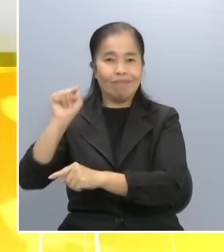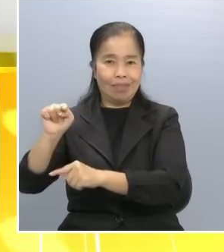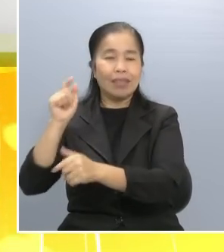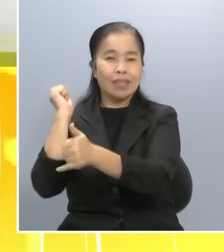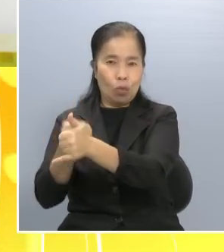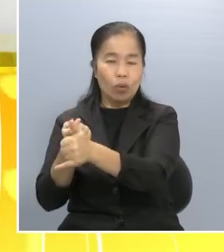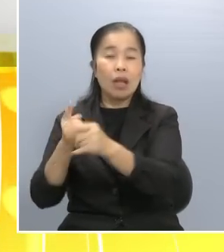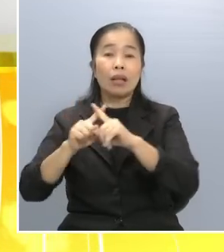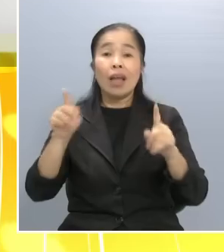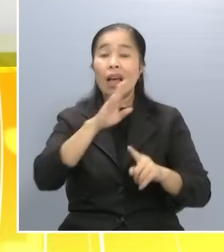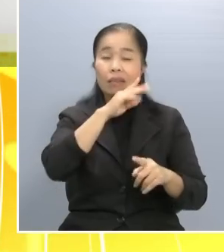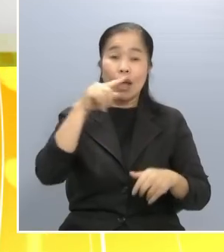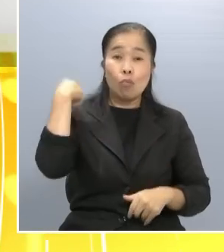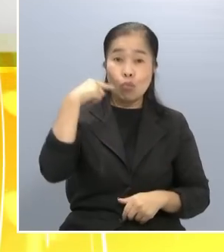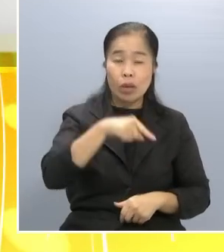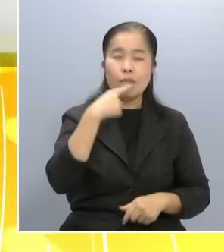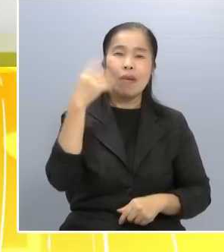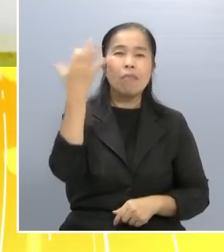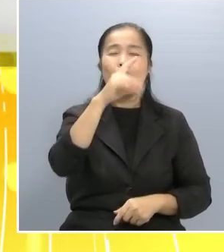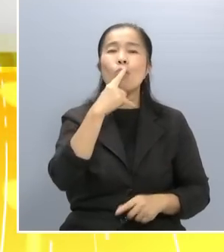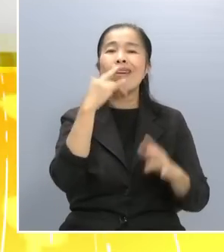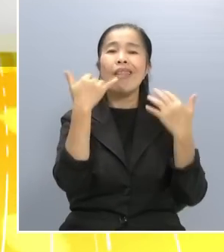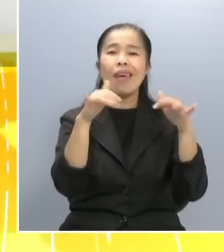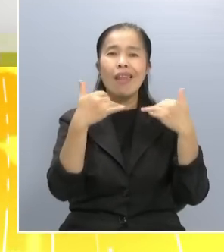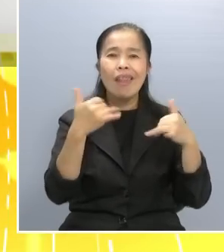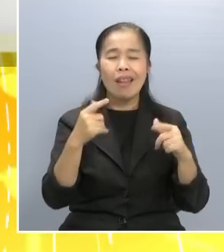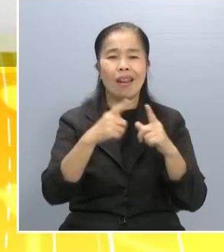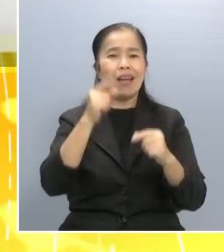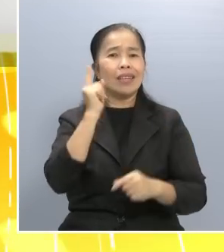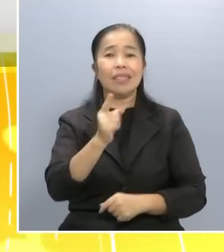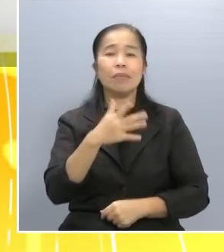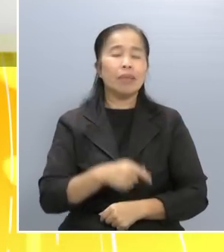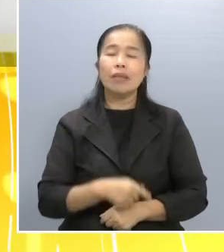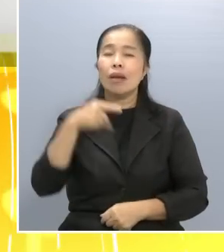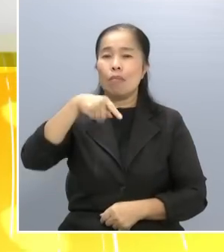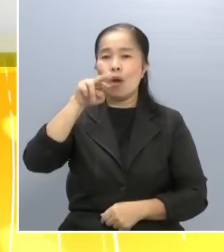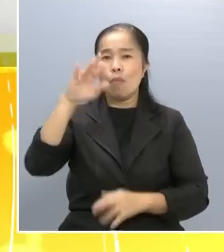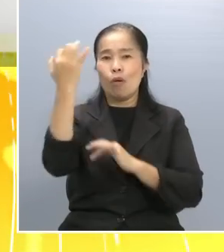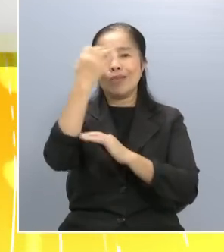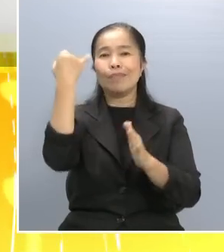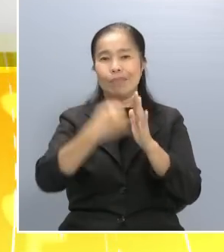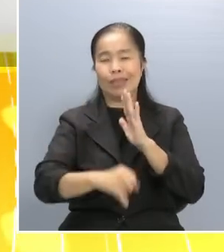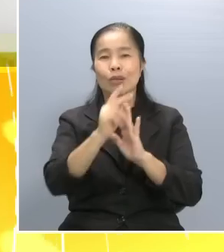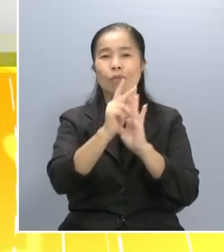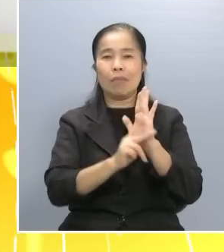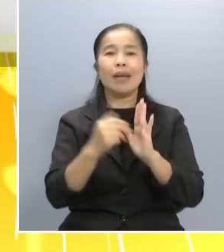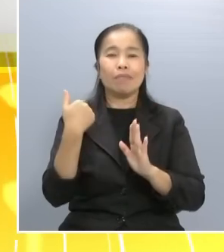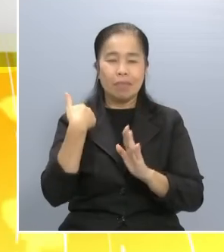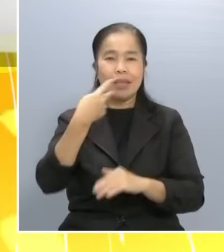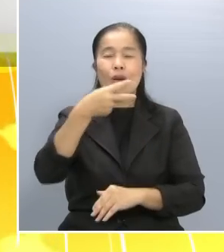ทางกลับกันถ้าผู้หญิงคนนี้โพสต์เล่นๆโพสต์ไม่เป็นความจริงก็จะโดนพ.ร.บคอมพิวเตอร์ค่ะนำข้อ